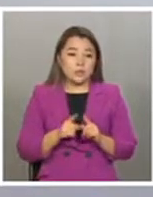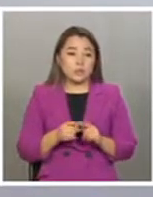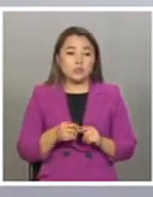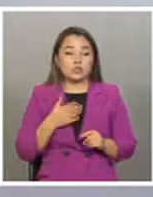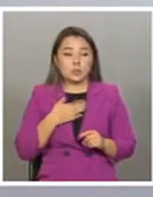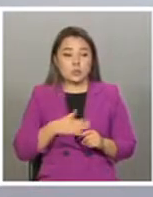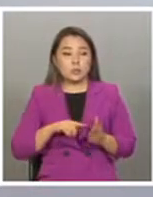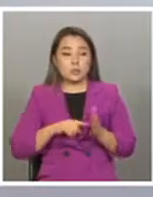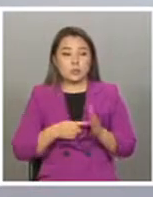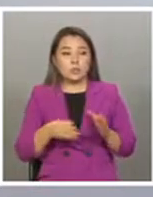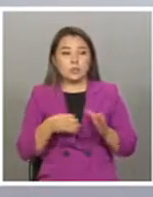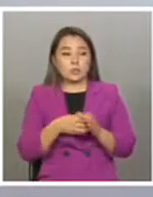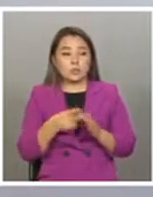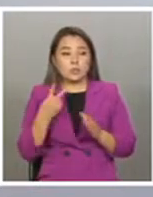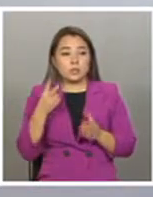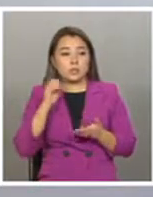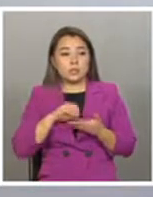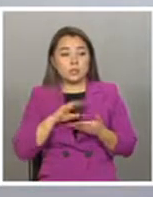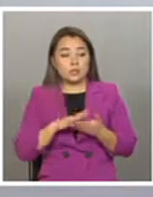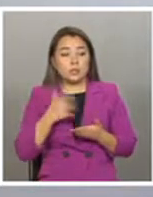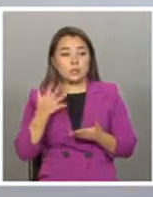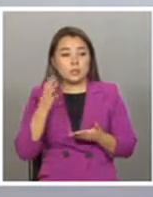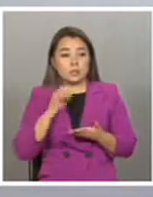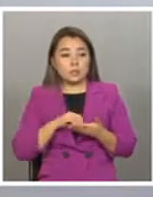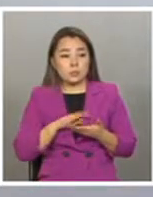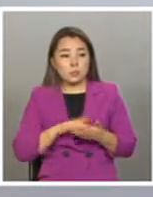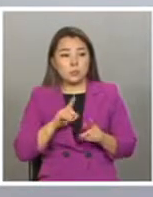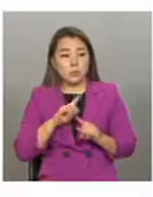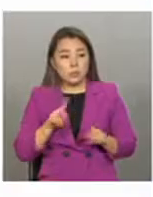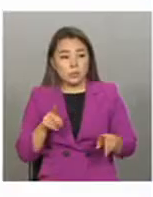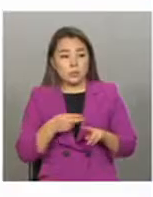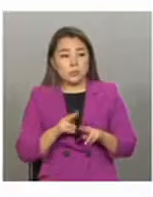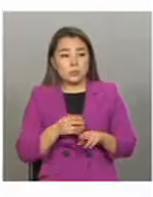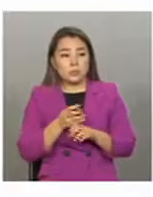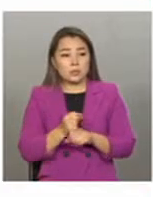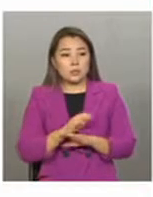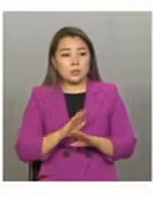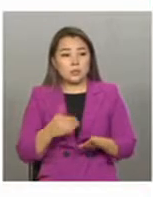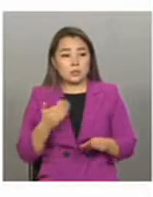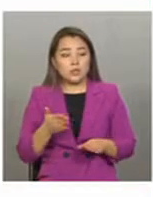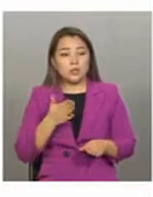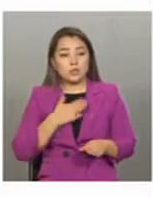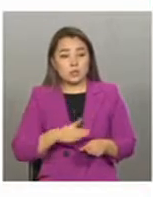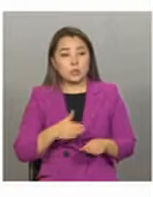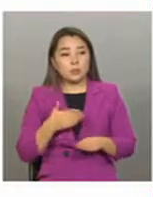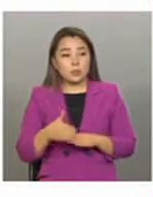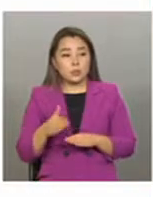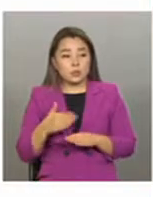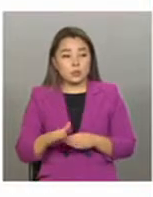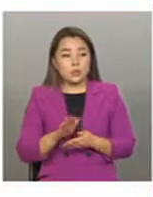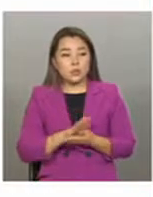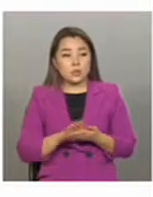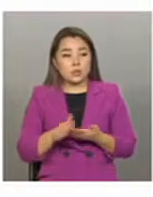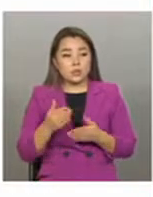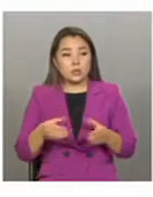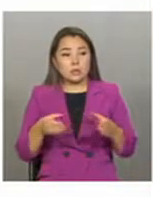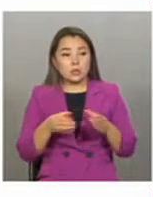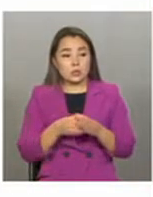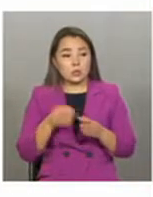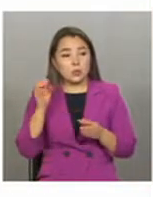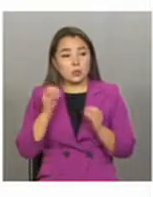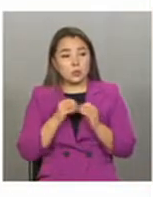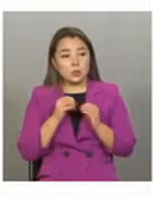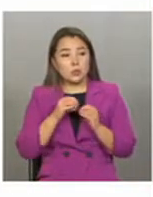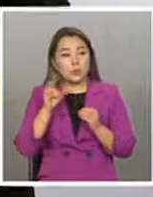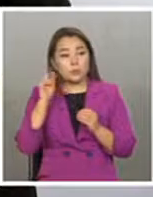2 санада, 5 санада болмайтын, қысқартылмайтын жай бөлшектерді таза периодты ондық бөлшек түрінде